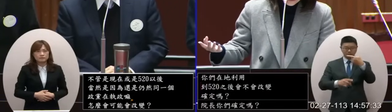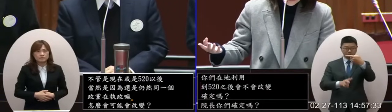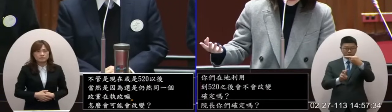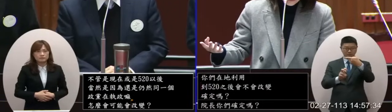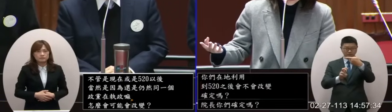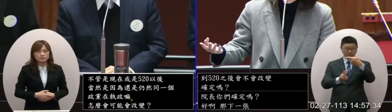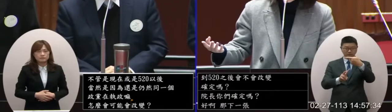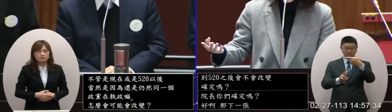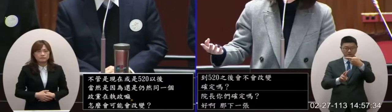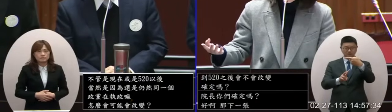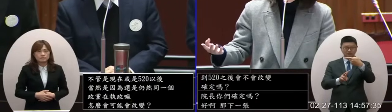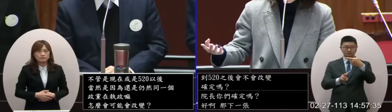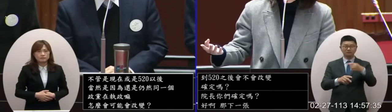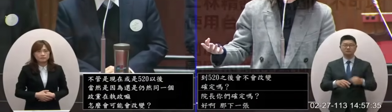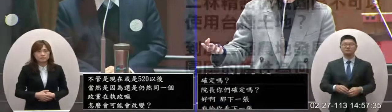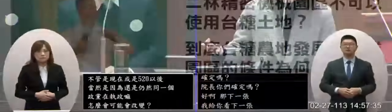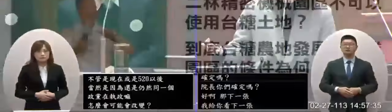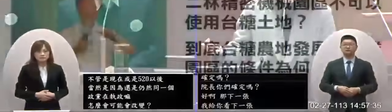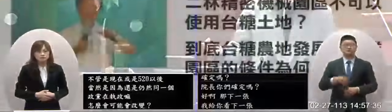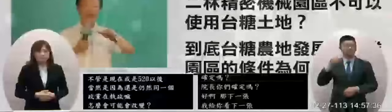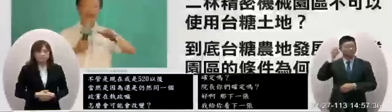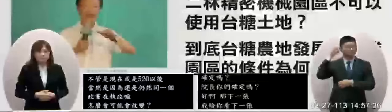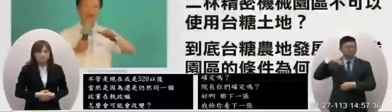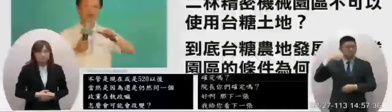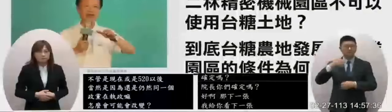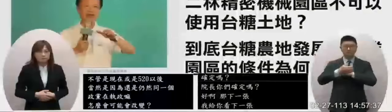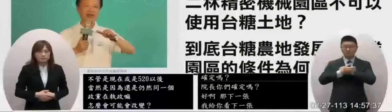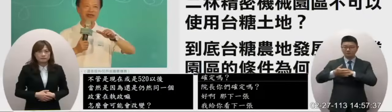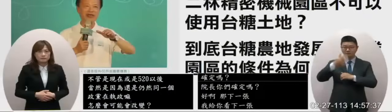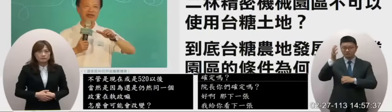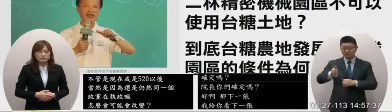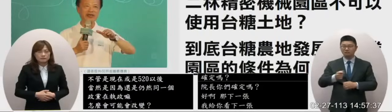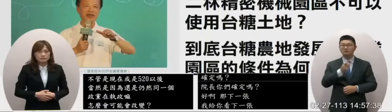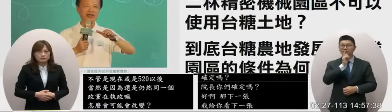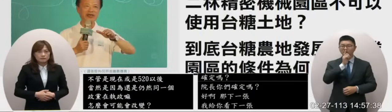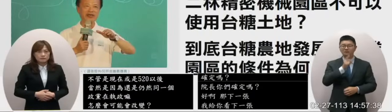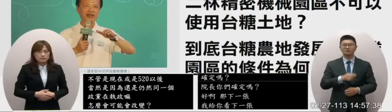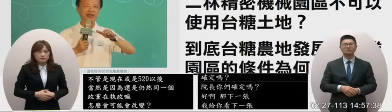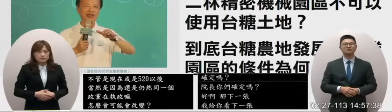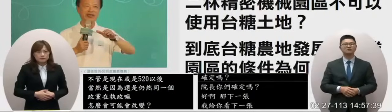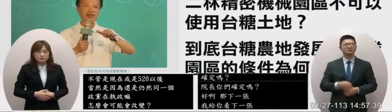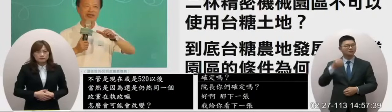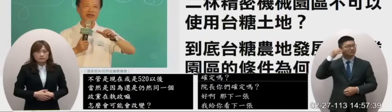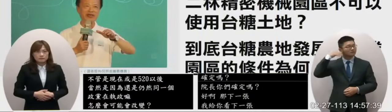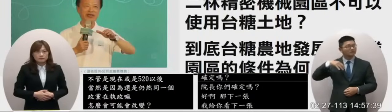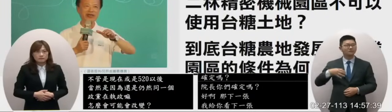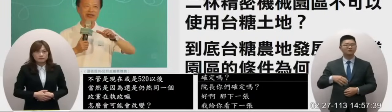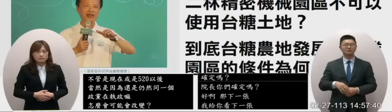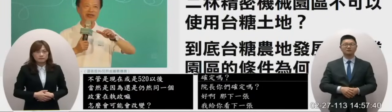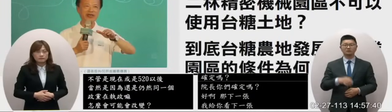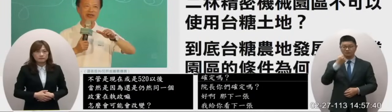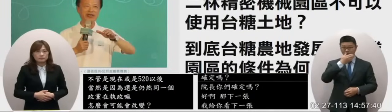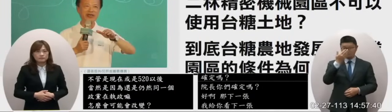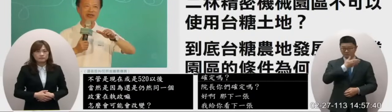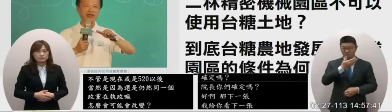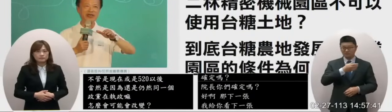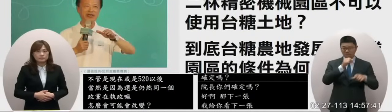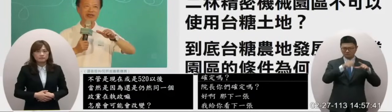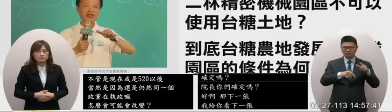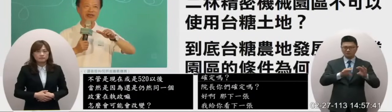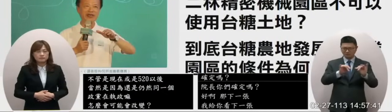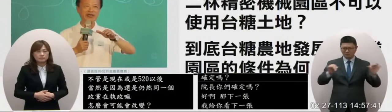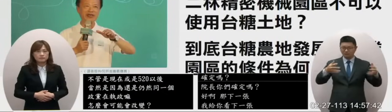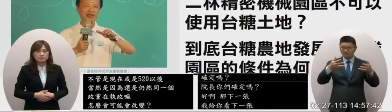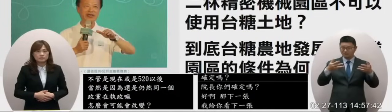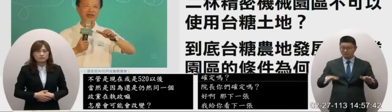2024年1月22号。我们嘉义县的翁县长他说的，他说在嘉义台糖有非常多的地可以